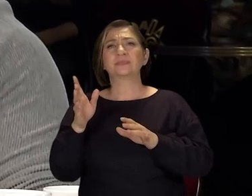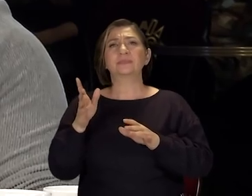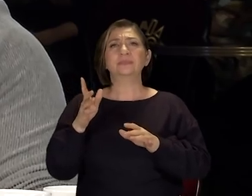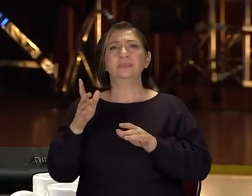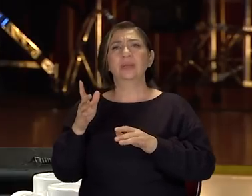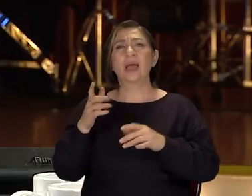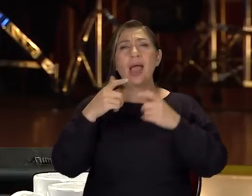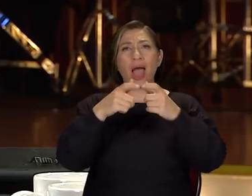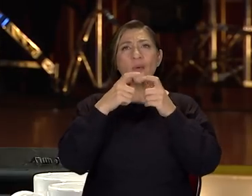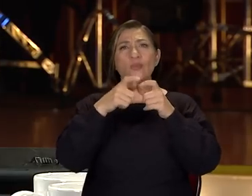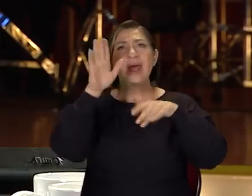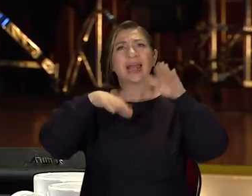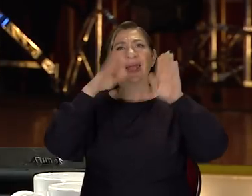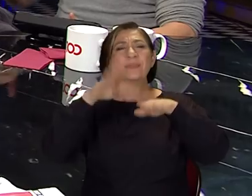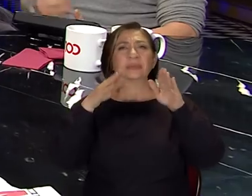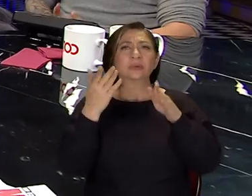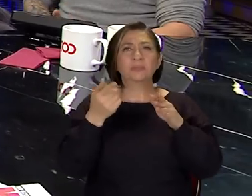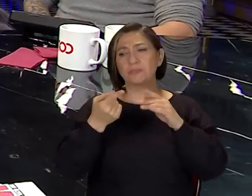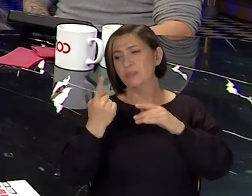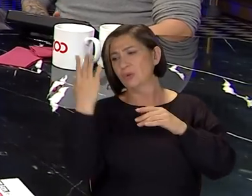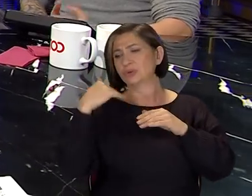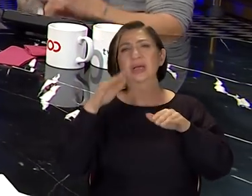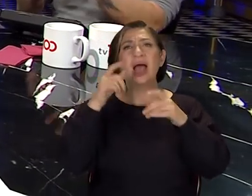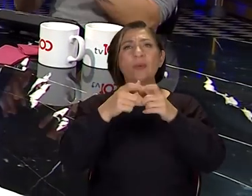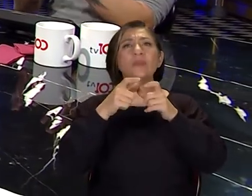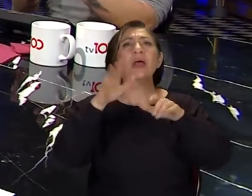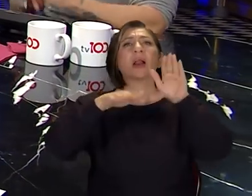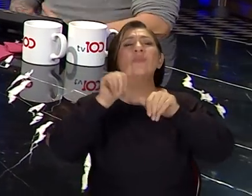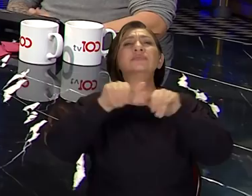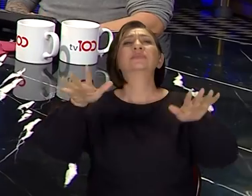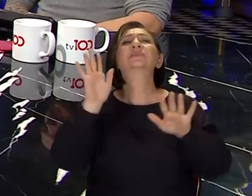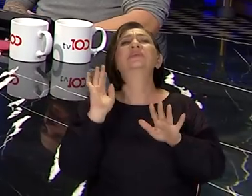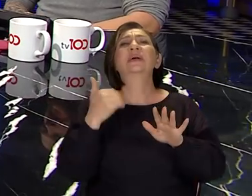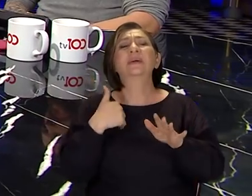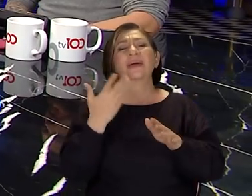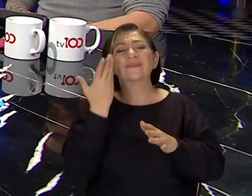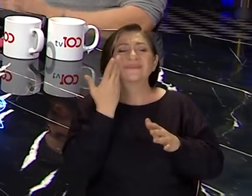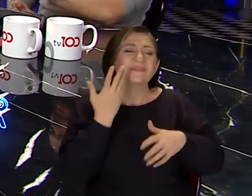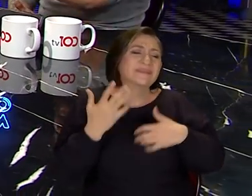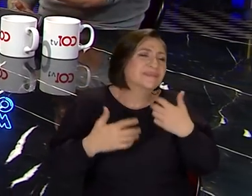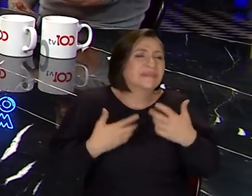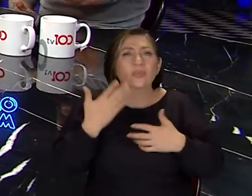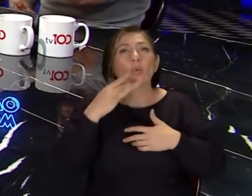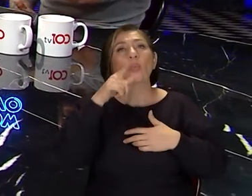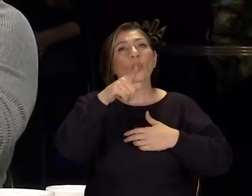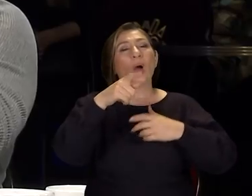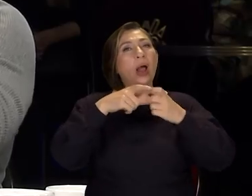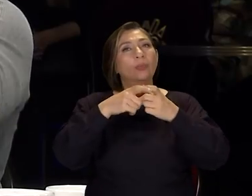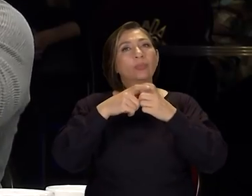albümü tanıtacak şeyim mi? Mesela bir önceki albümü tanıtmadım hiç. Çünkü o şeyim yoktu artık. Şevkin gidebiliyor. Ama hı-hı, bu albüm